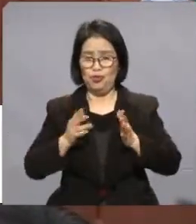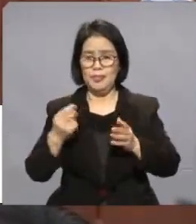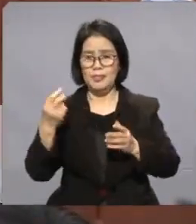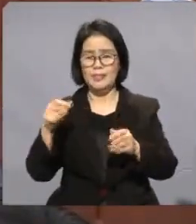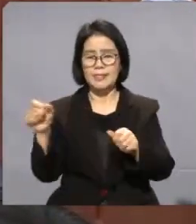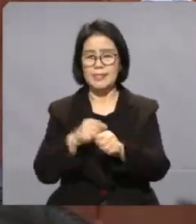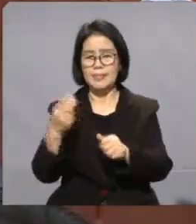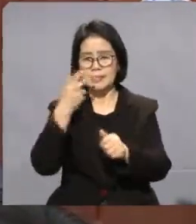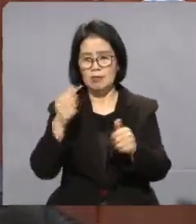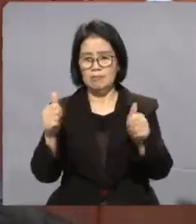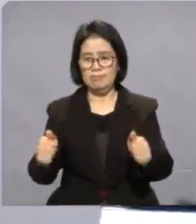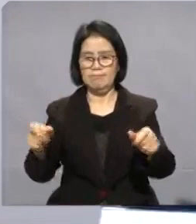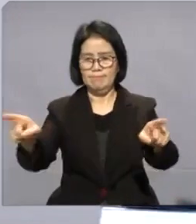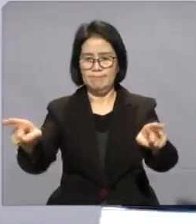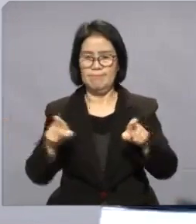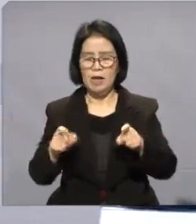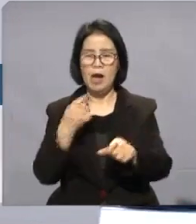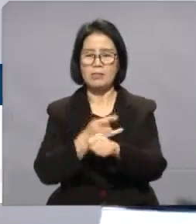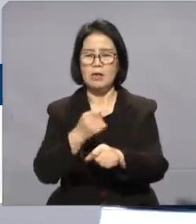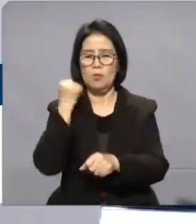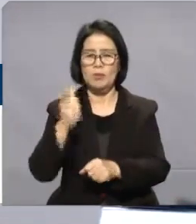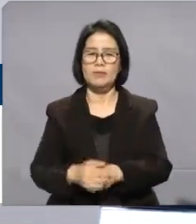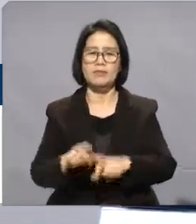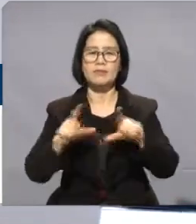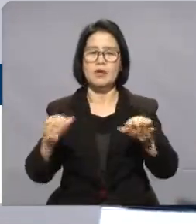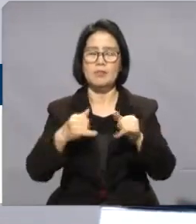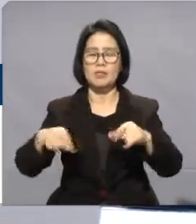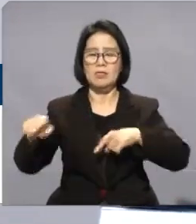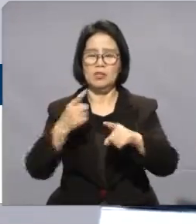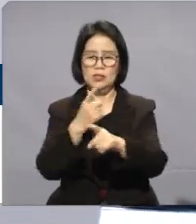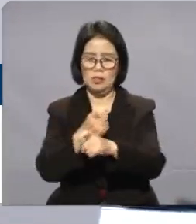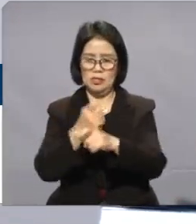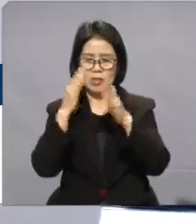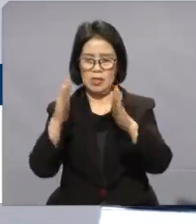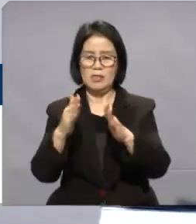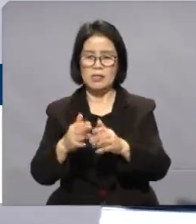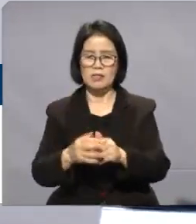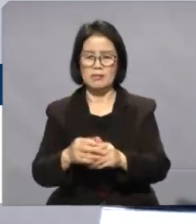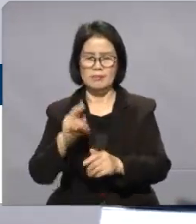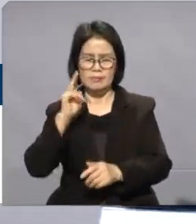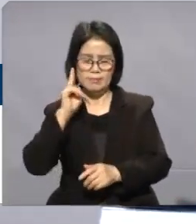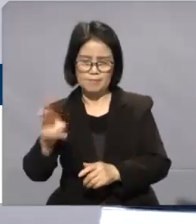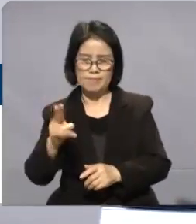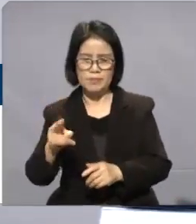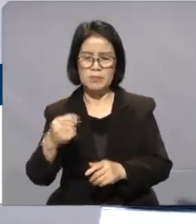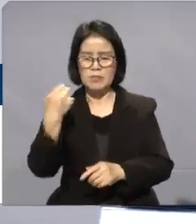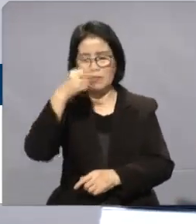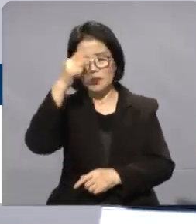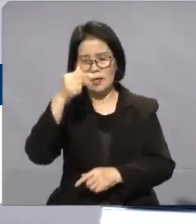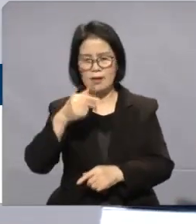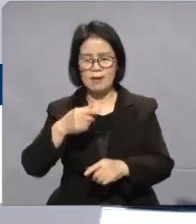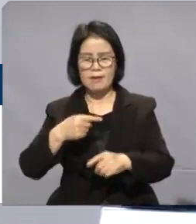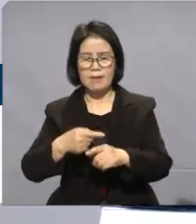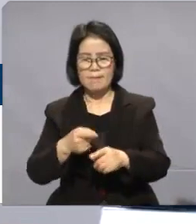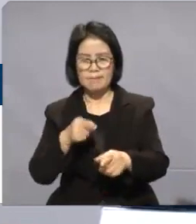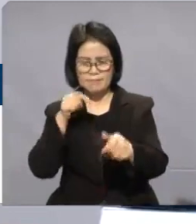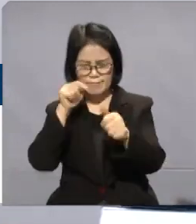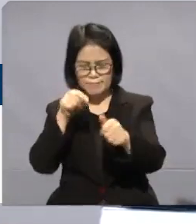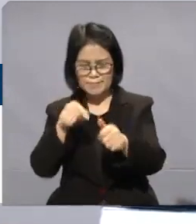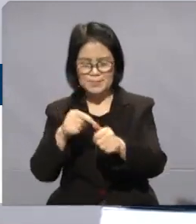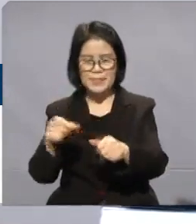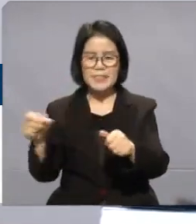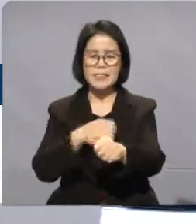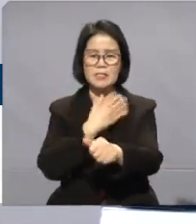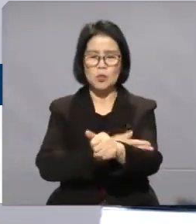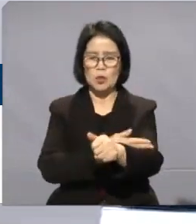거듭 강조했습니다. 서민과 정적을 향해서는 한없이 잔혹한 검찰의 칼날이